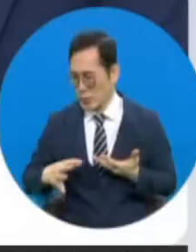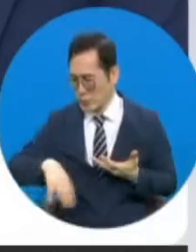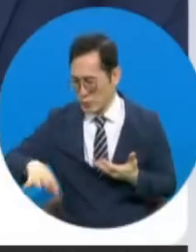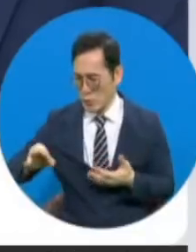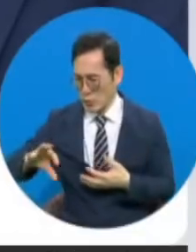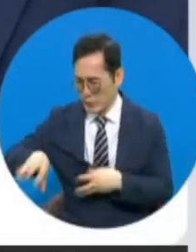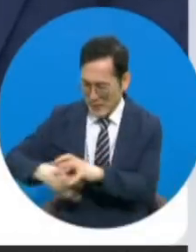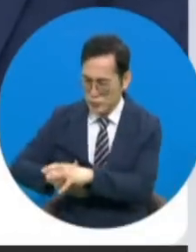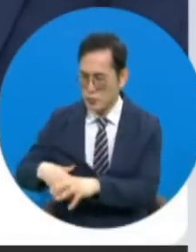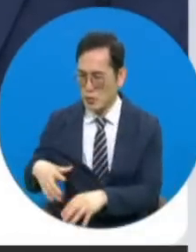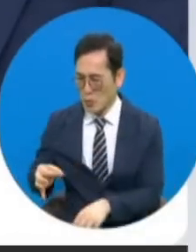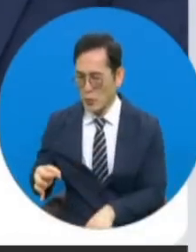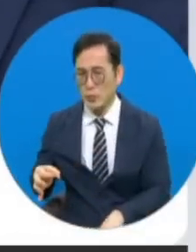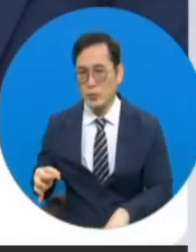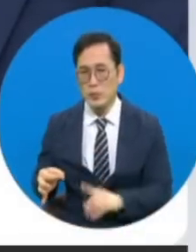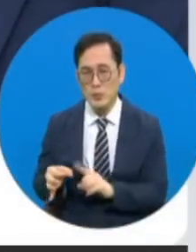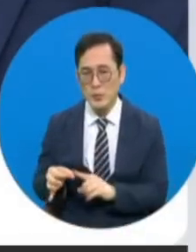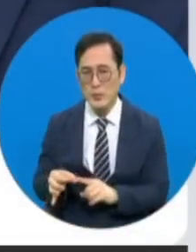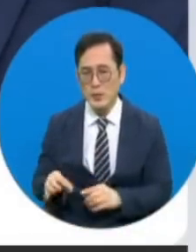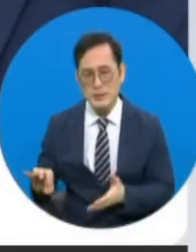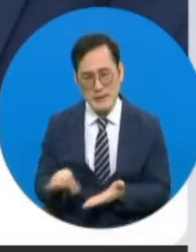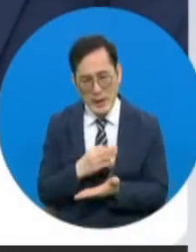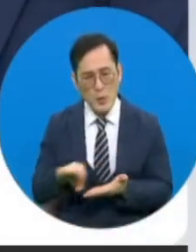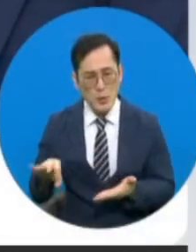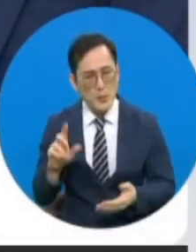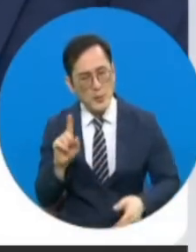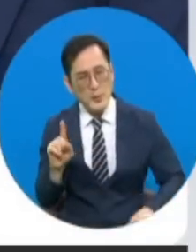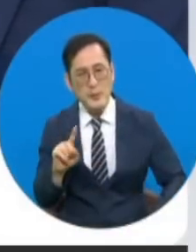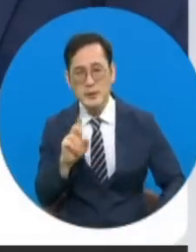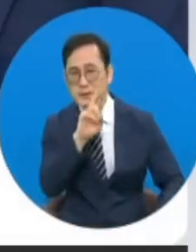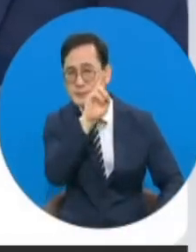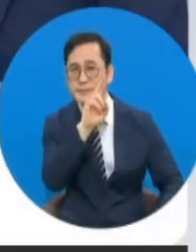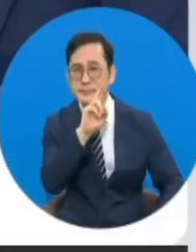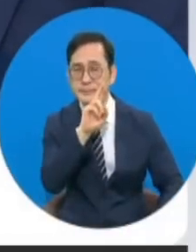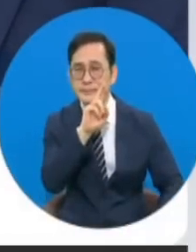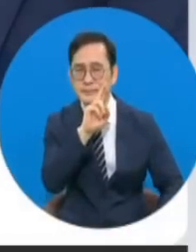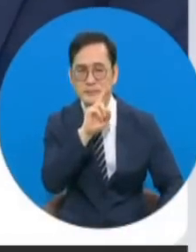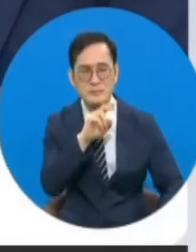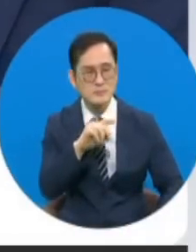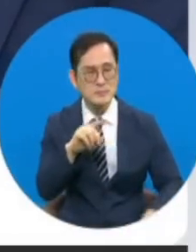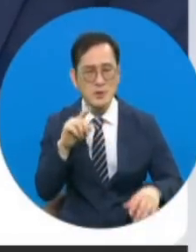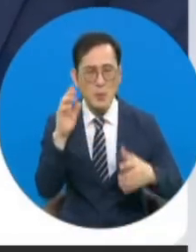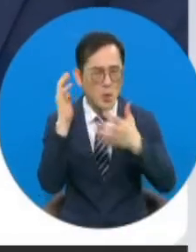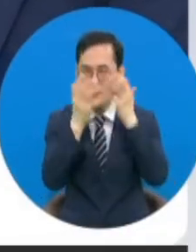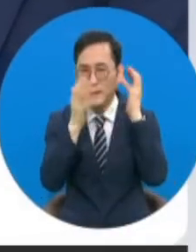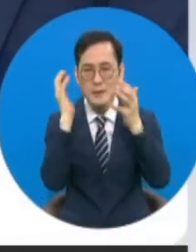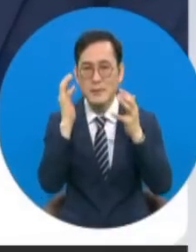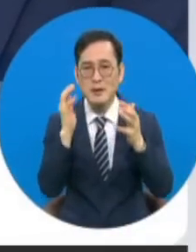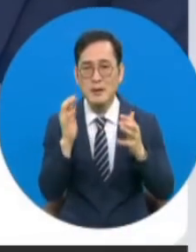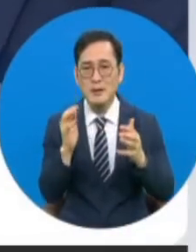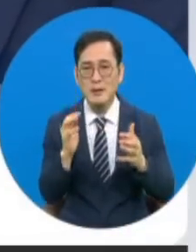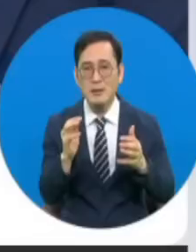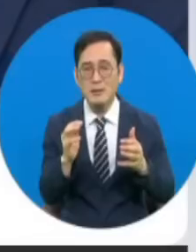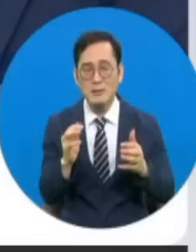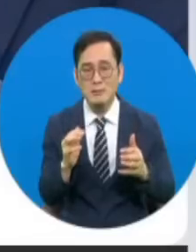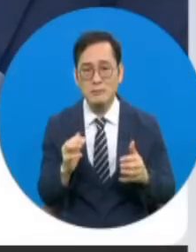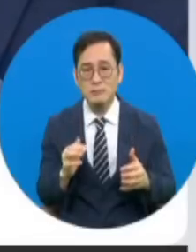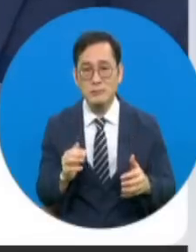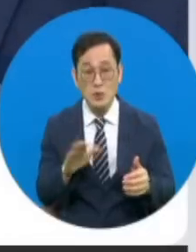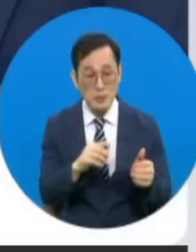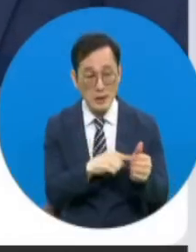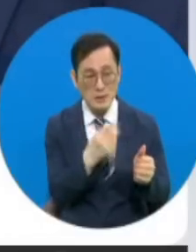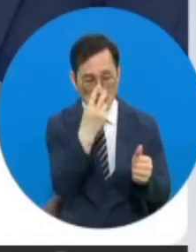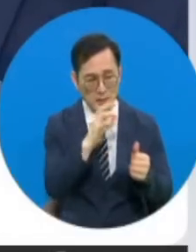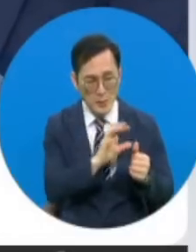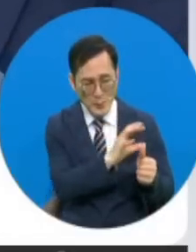명확해 지지는 않지는 않았는지 이런 것들을 사실 파악한다고 사실 혼란스권을 합니다 그러나 뭐 김남구원을 옹호하는 뭐